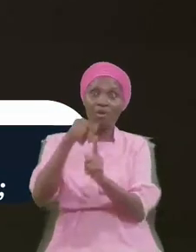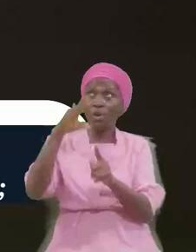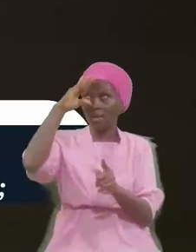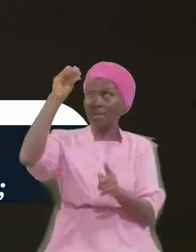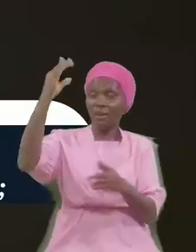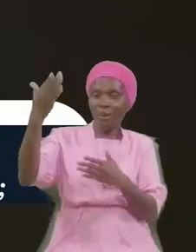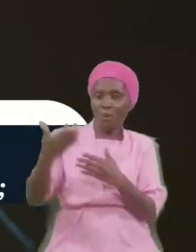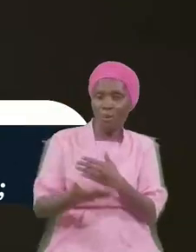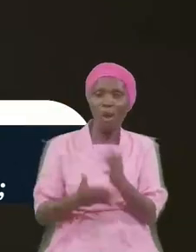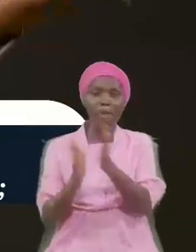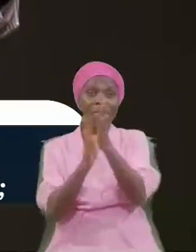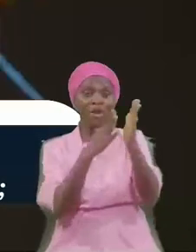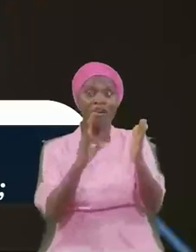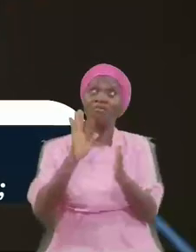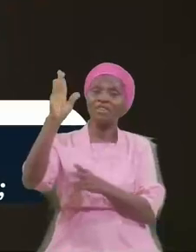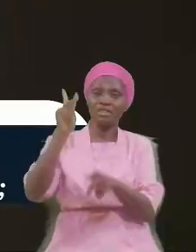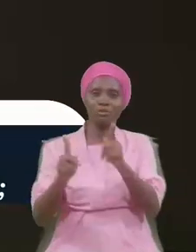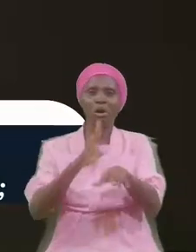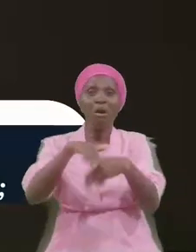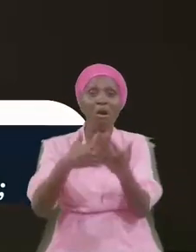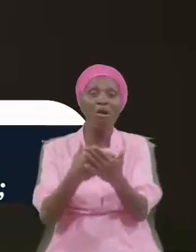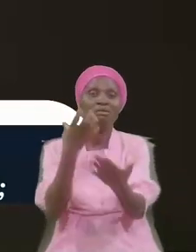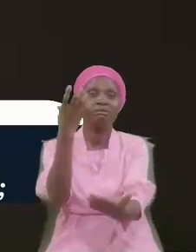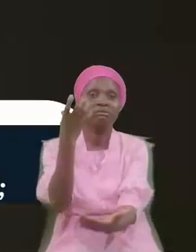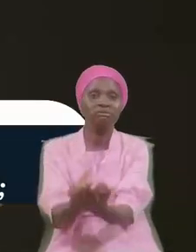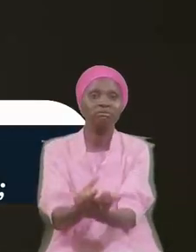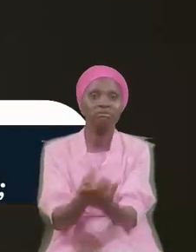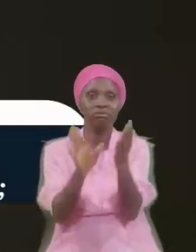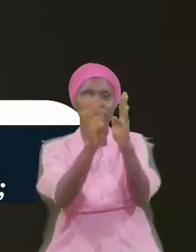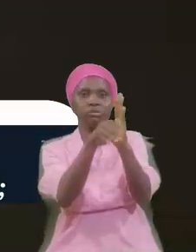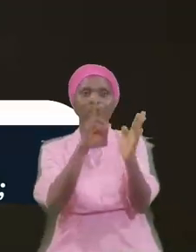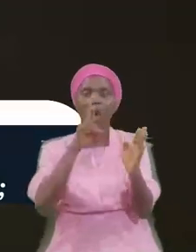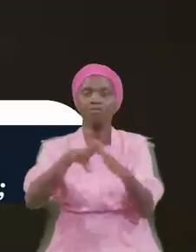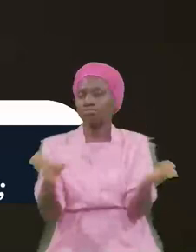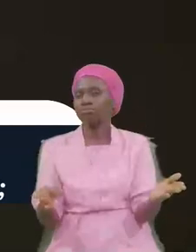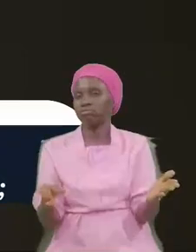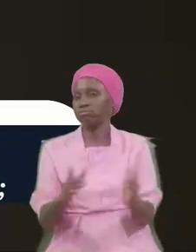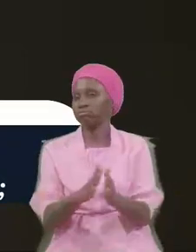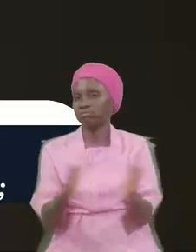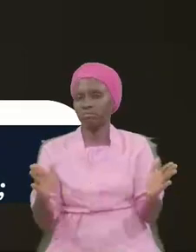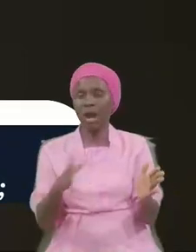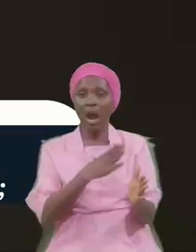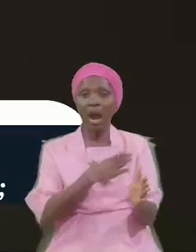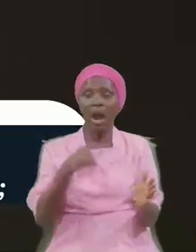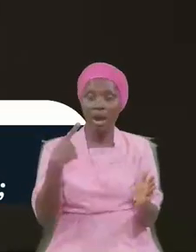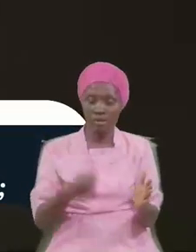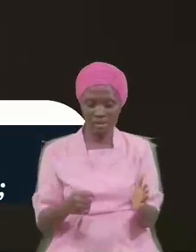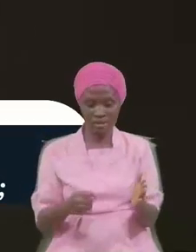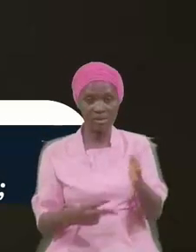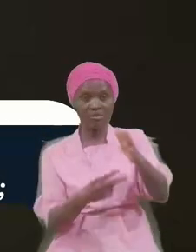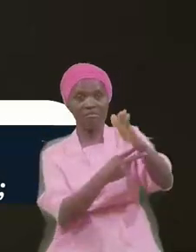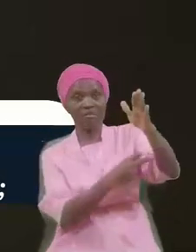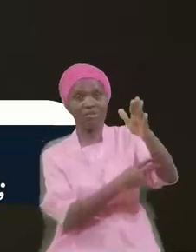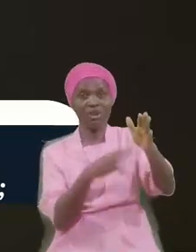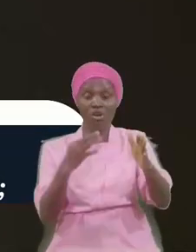louanges de son peuple, toutes vos portes de prison vont s'ouvrir et les fondements de prison